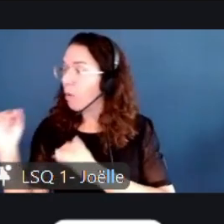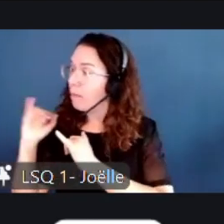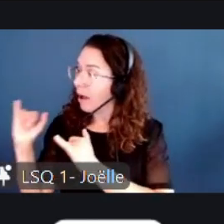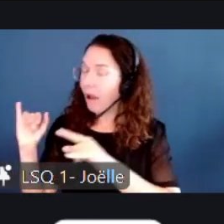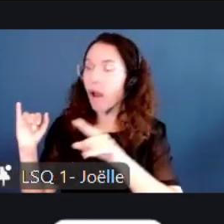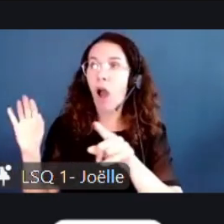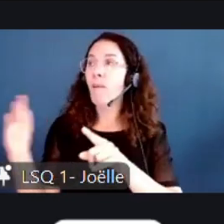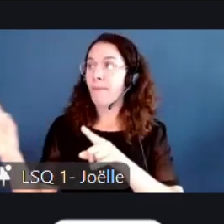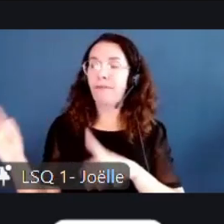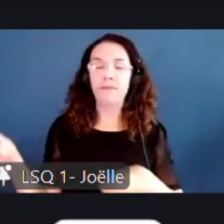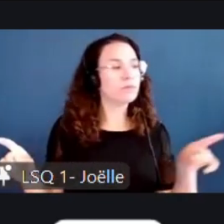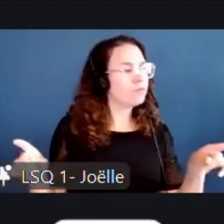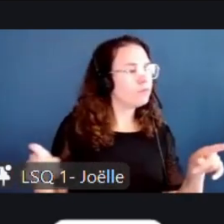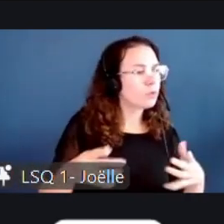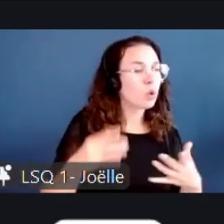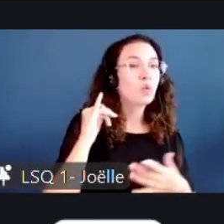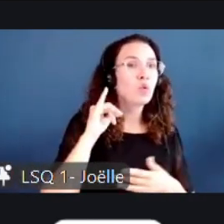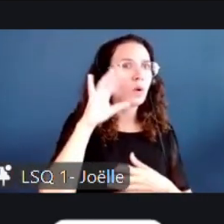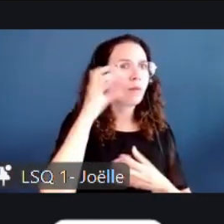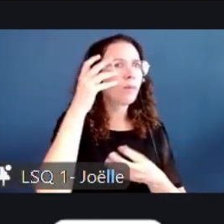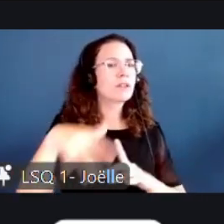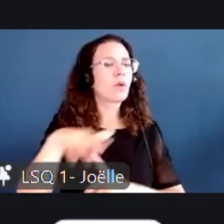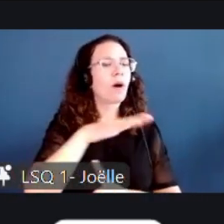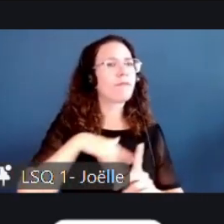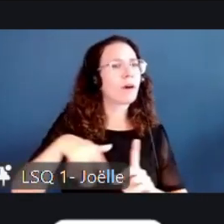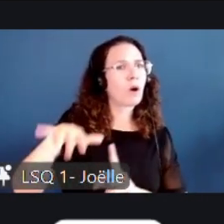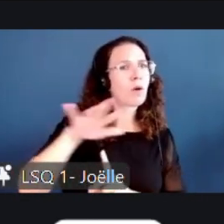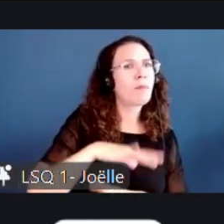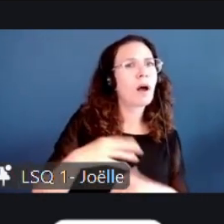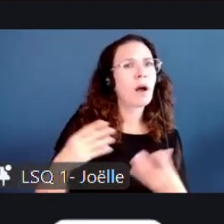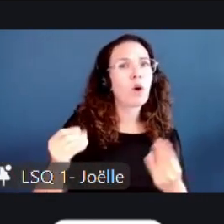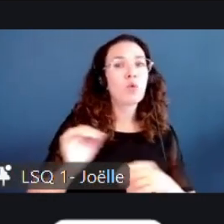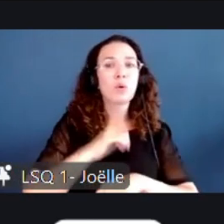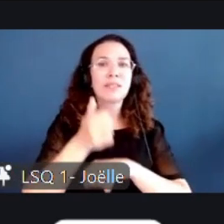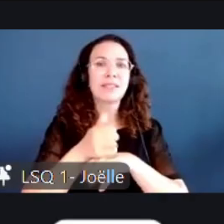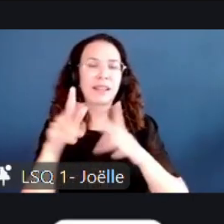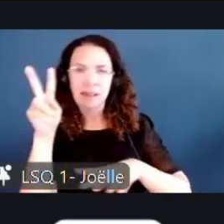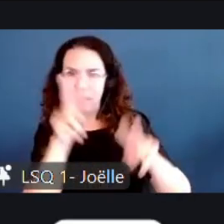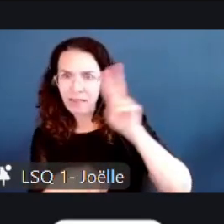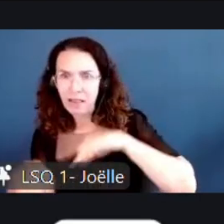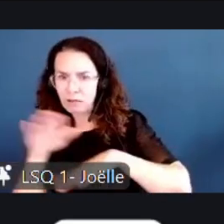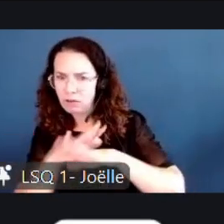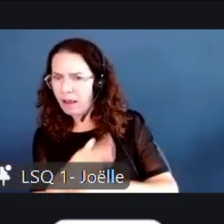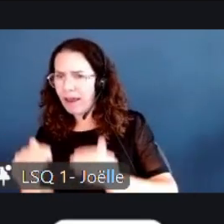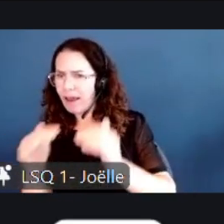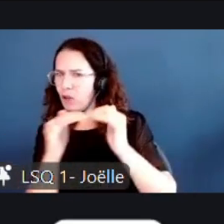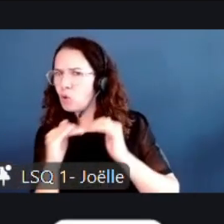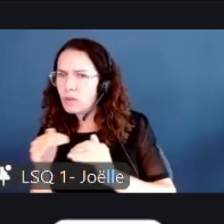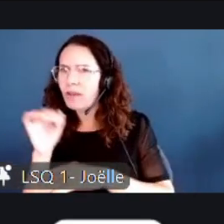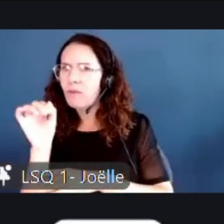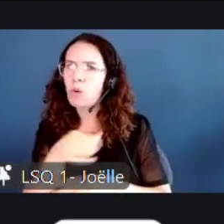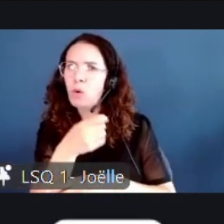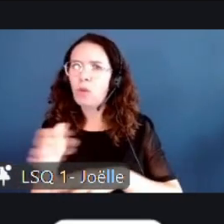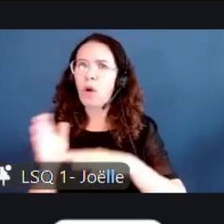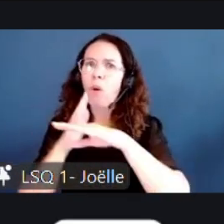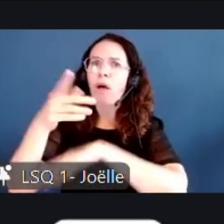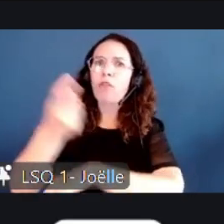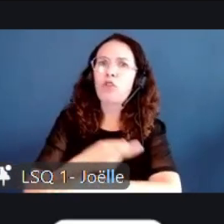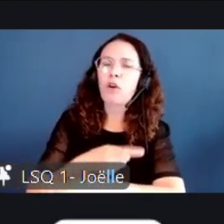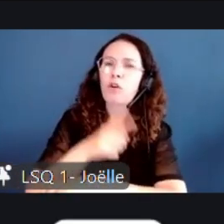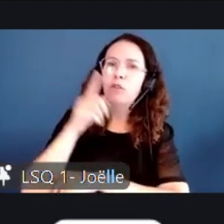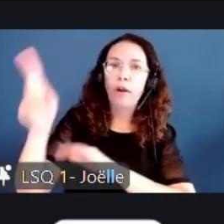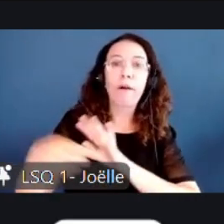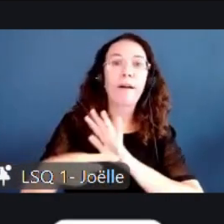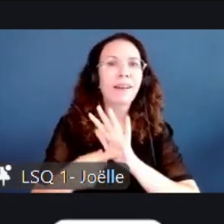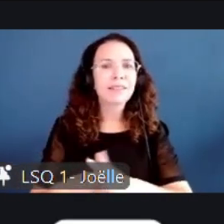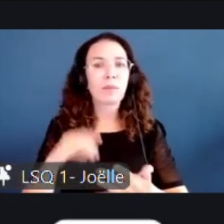vont aussi chercher des indices dans l'environnement ou sur le site web quant à l'inclusivité des services. Par exemple,